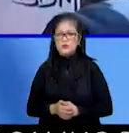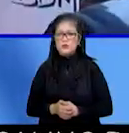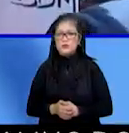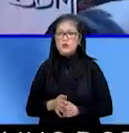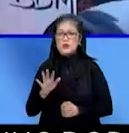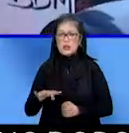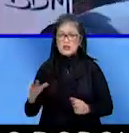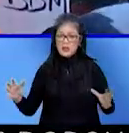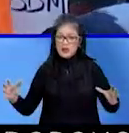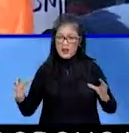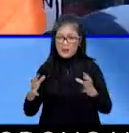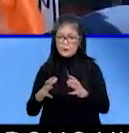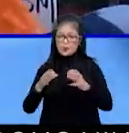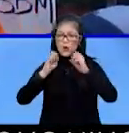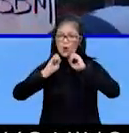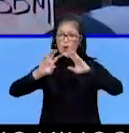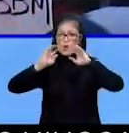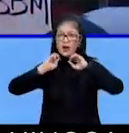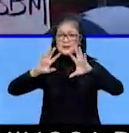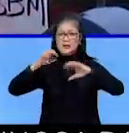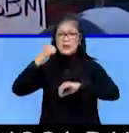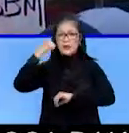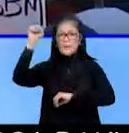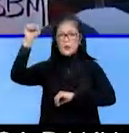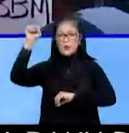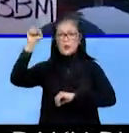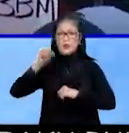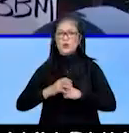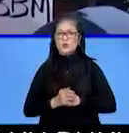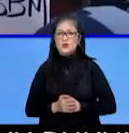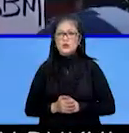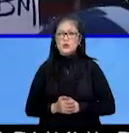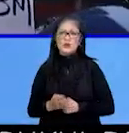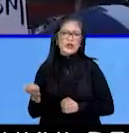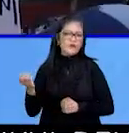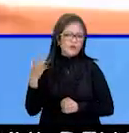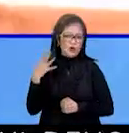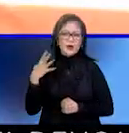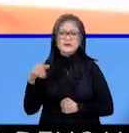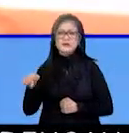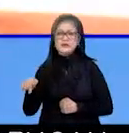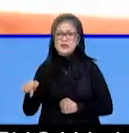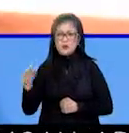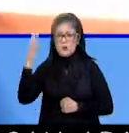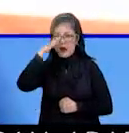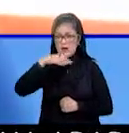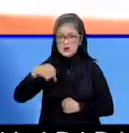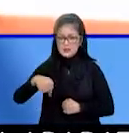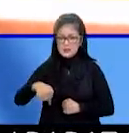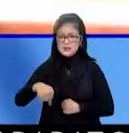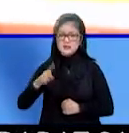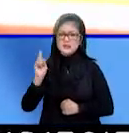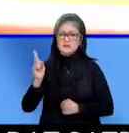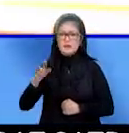untuk melakukan aksi mereka. Dan dari informasi juga yang kami peroleh untuk hari ini sendiri ada